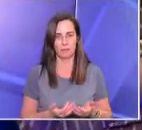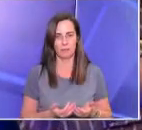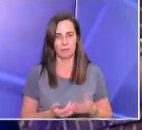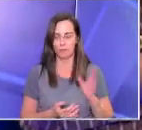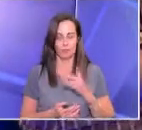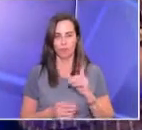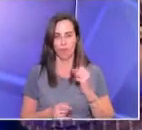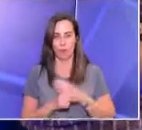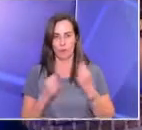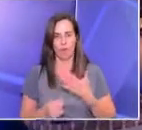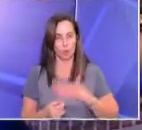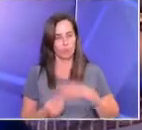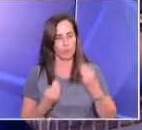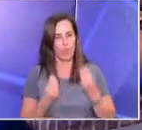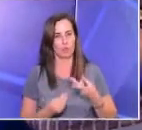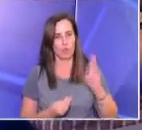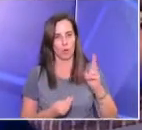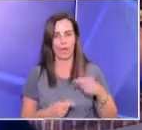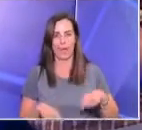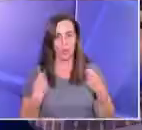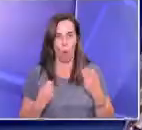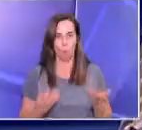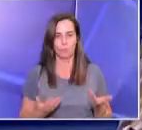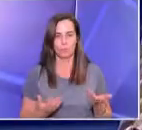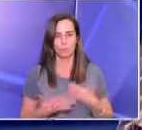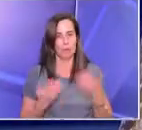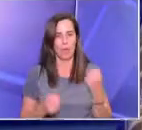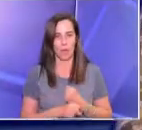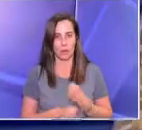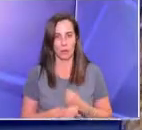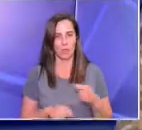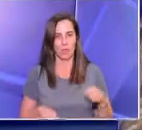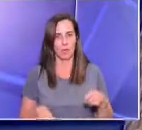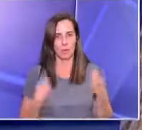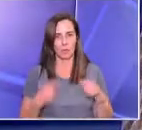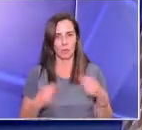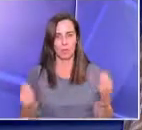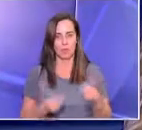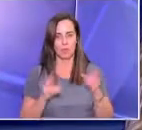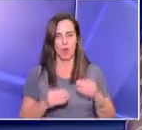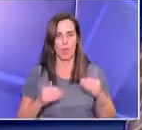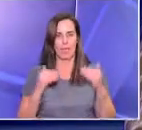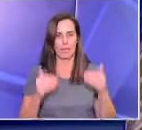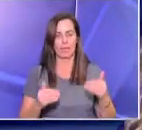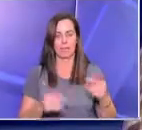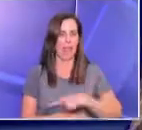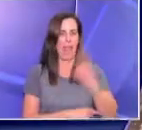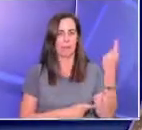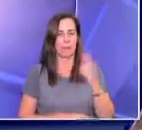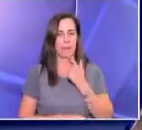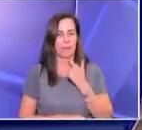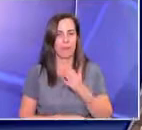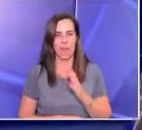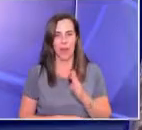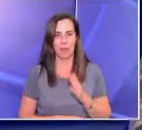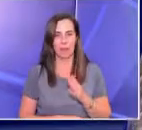שלוקים בחסר, שאנחנו רוצים כן לתת בהם את הטון, חינוך, שאין מה לעשות. חינוך זה משהו שיכול לקדם ולהקפיץ. למגדל העמק